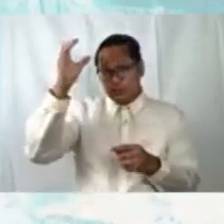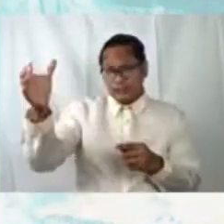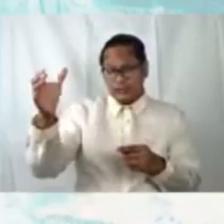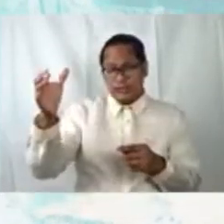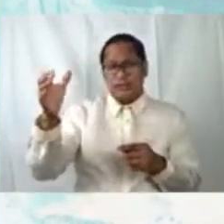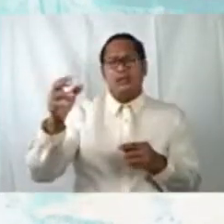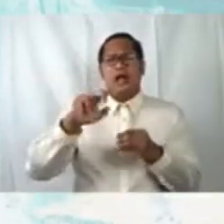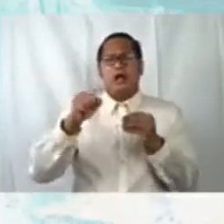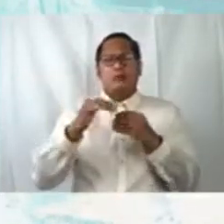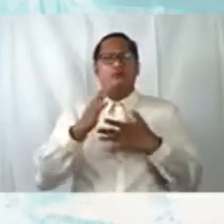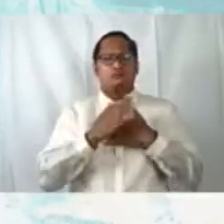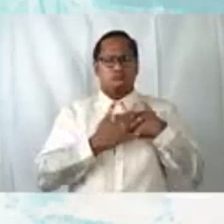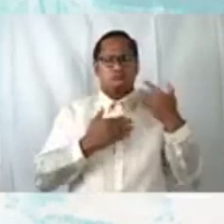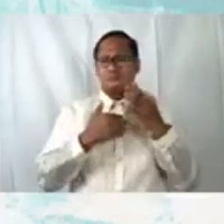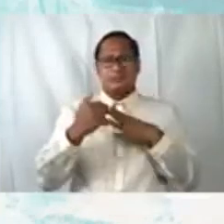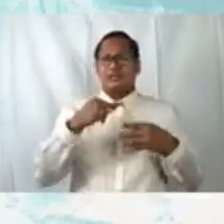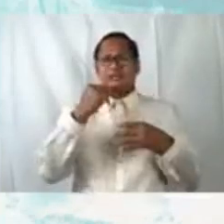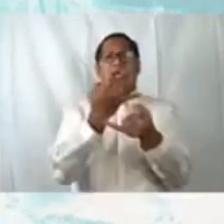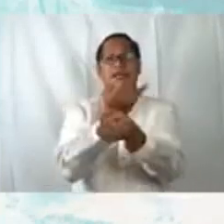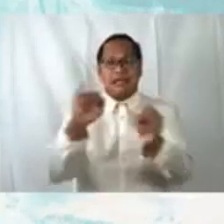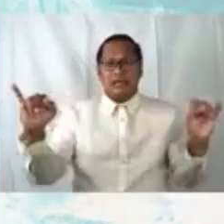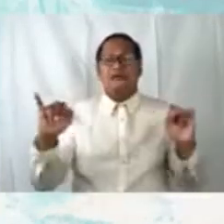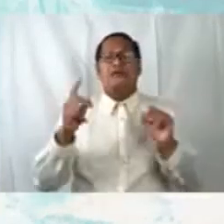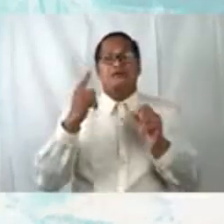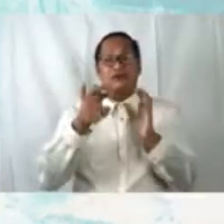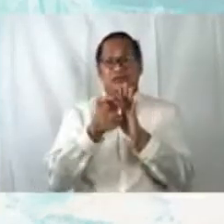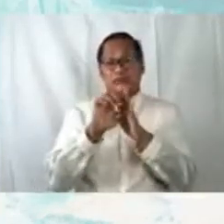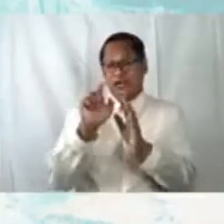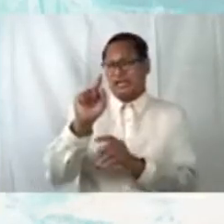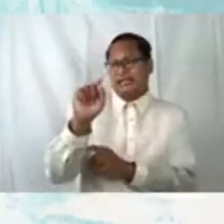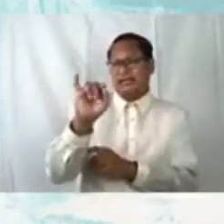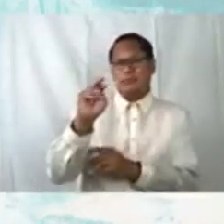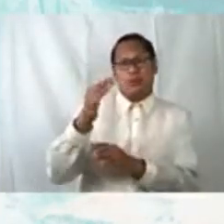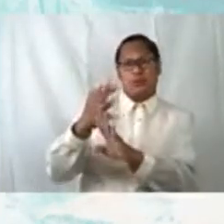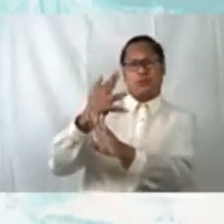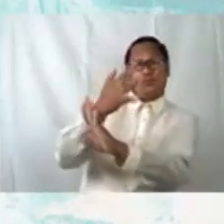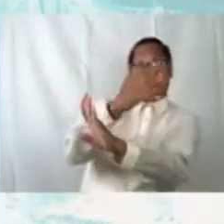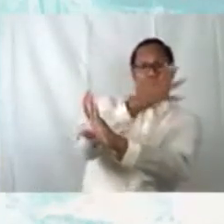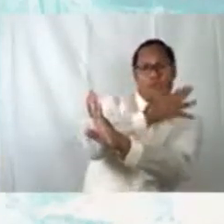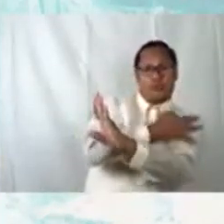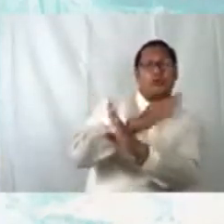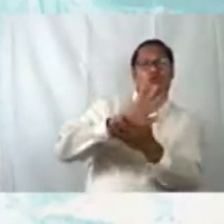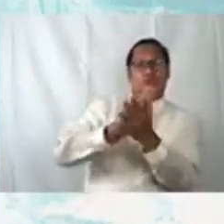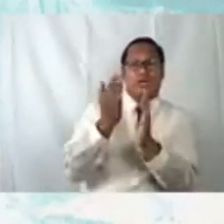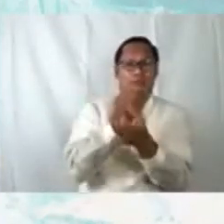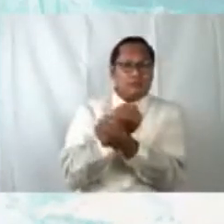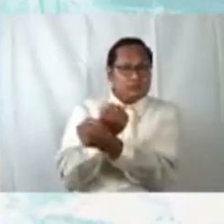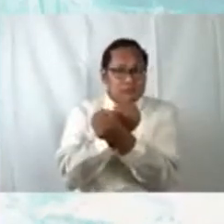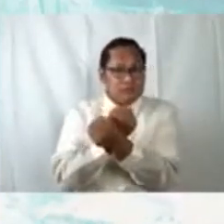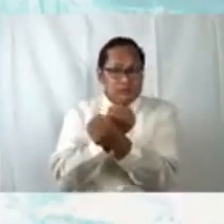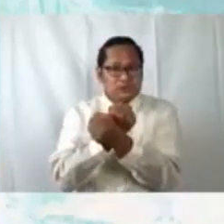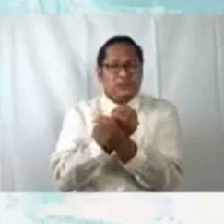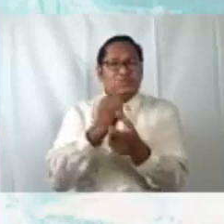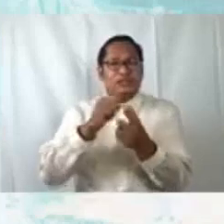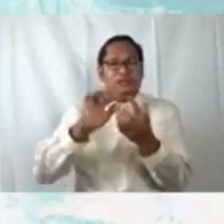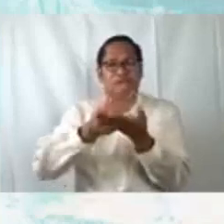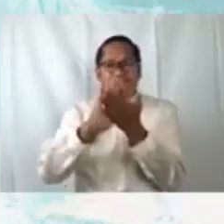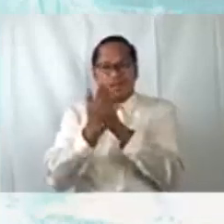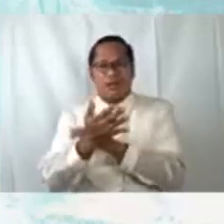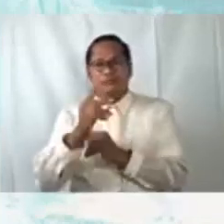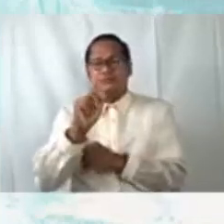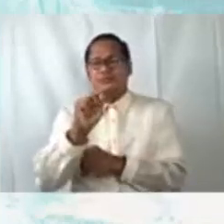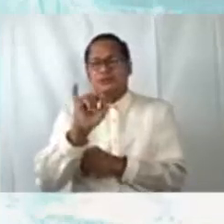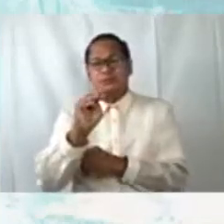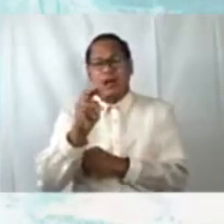katimawaan, hindi kalayaan, ha? Yung katimawaan nung unang panahon, from being a slave, ikaw ay natitimawa. From